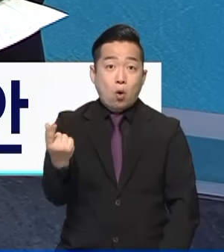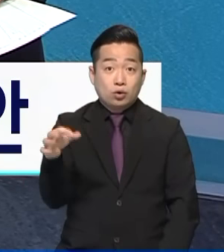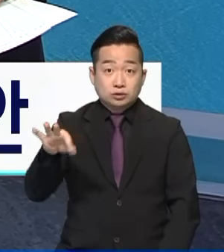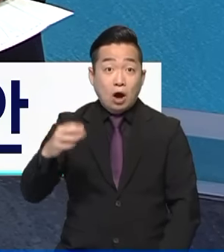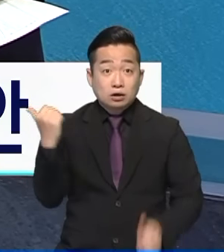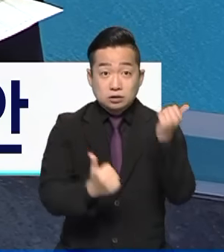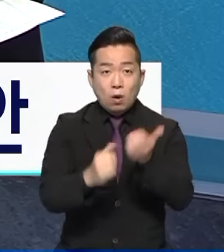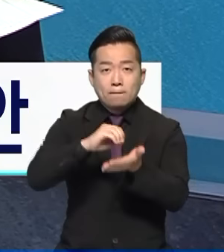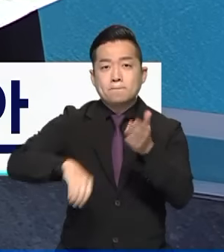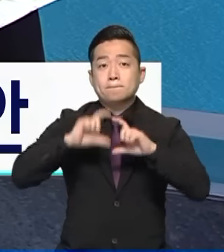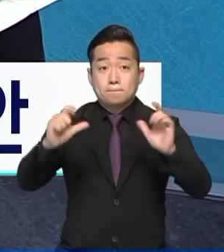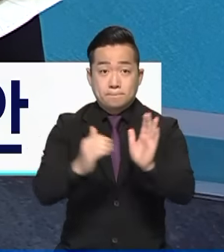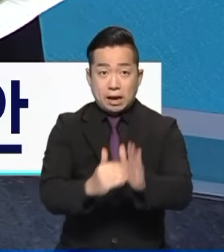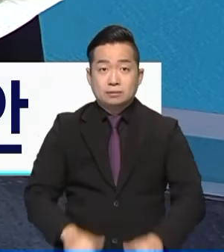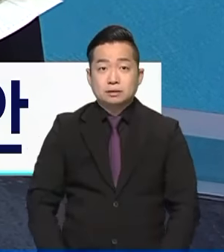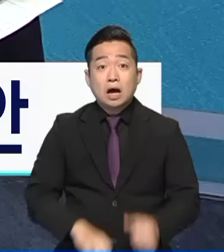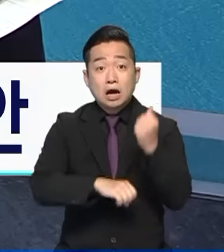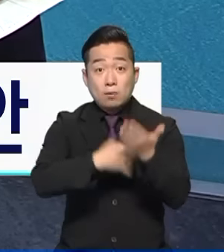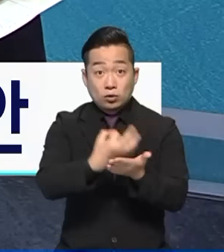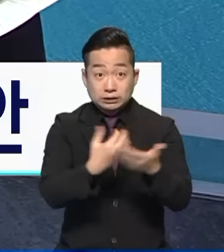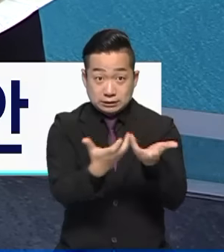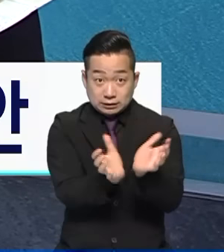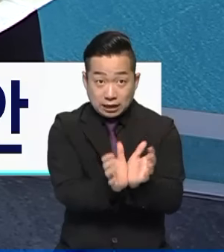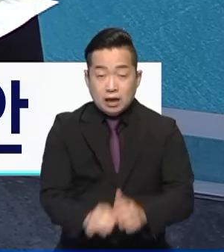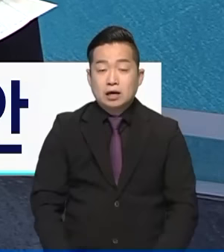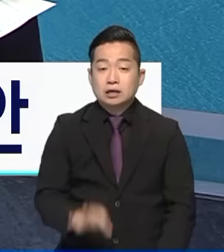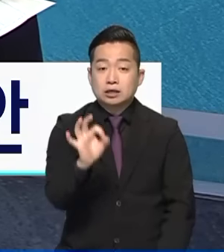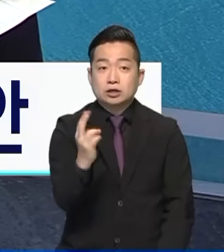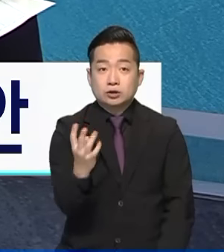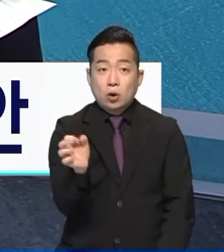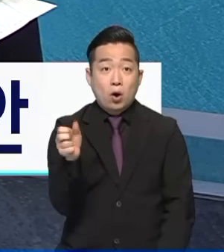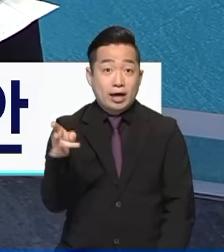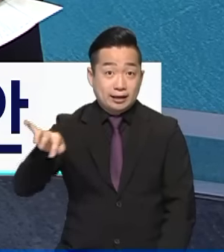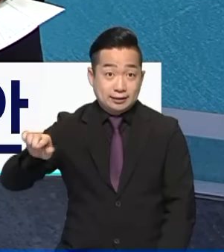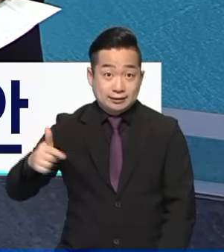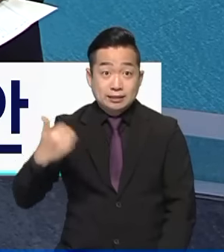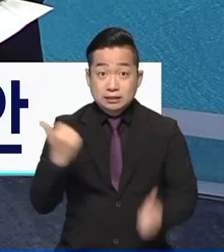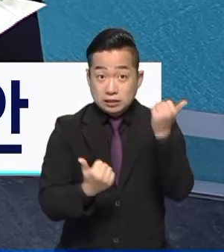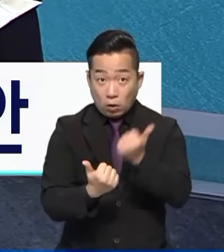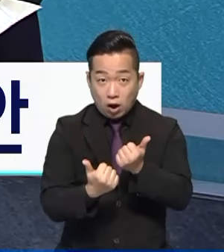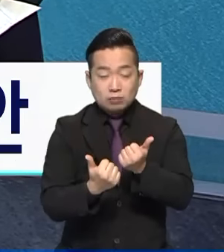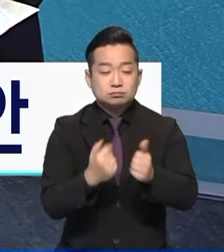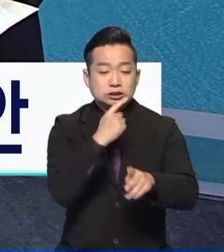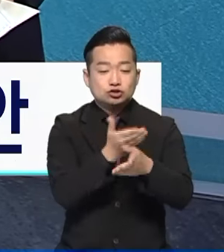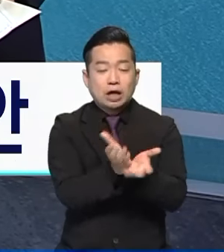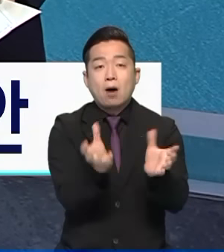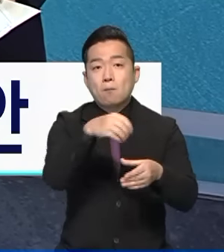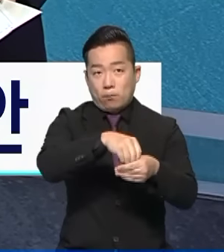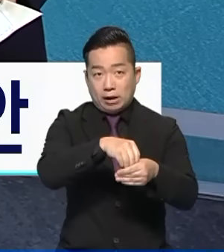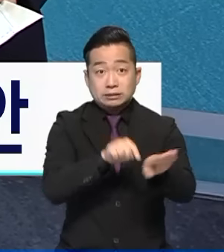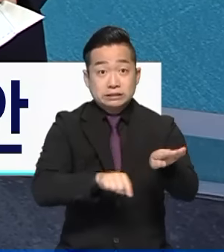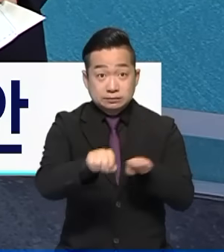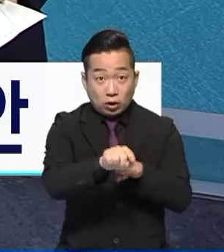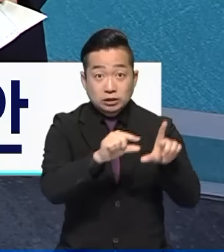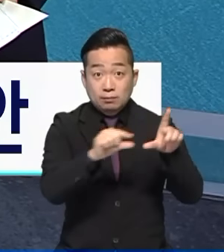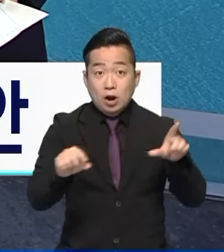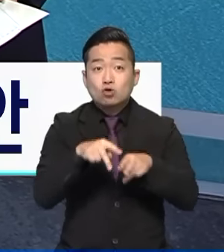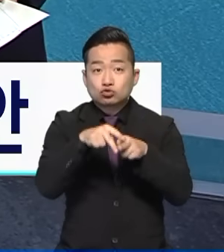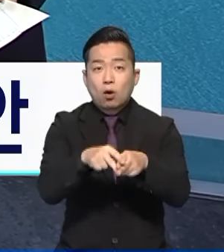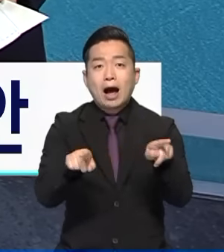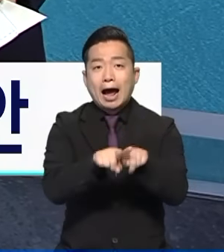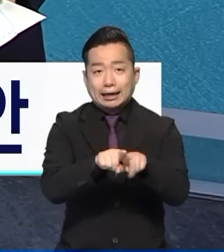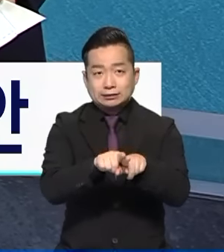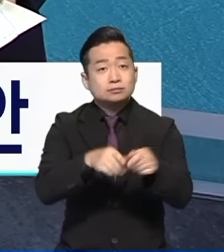탈당을 선언했고 기본소득당 용혜인 의원은 민주당을 비롯한 진보 진영에서 비례대표 후보를 함께